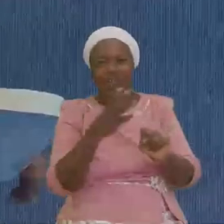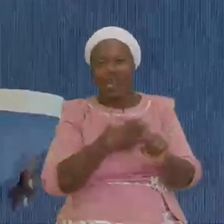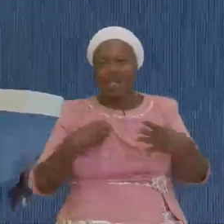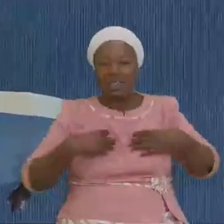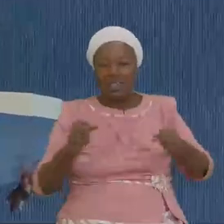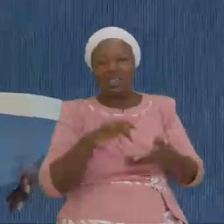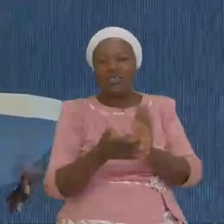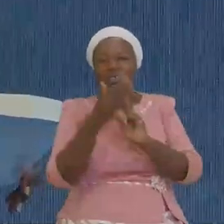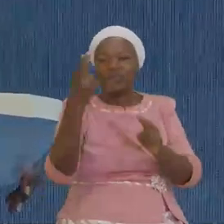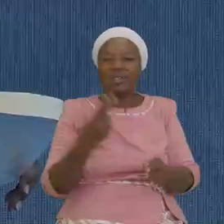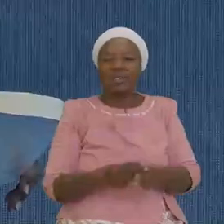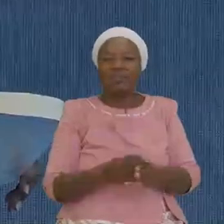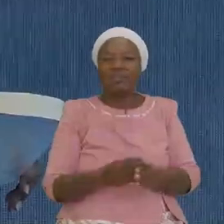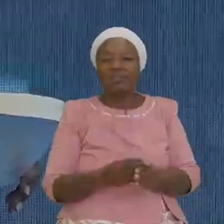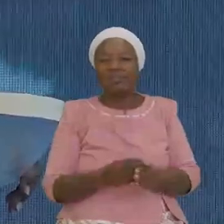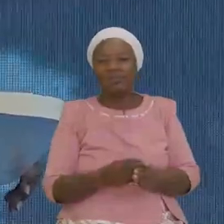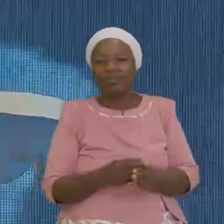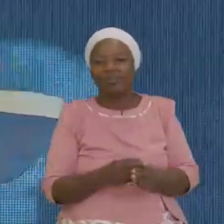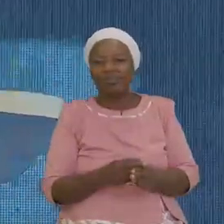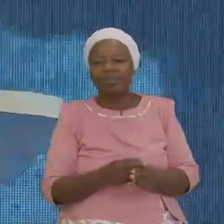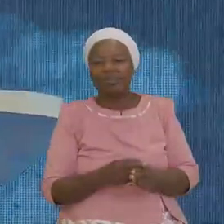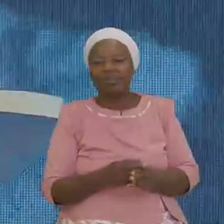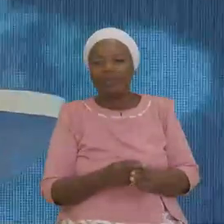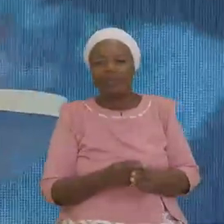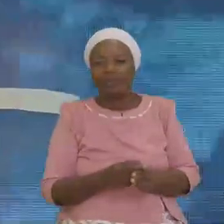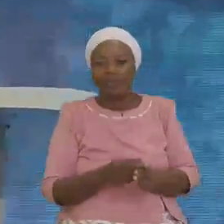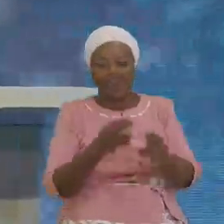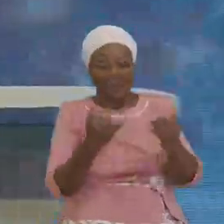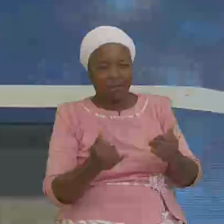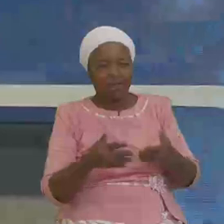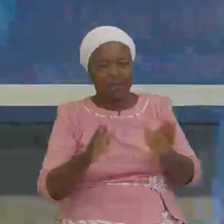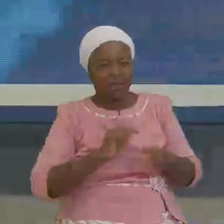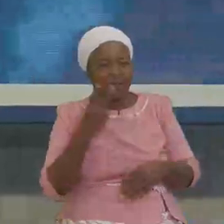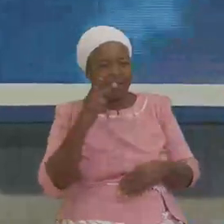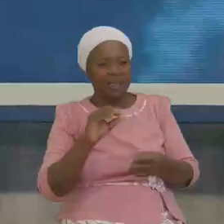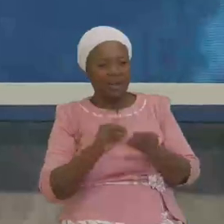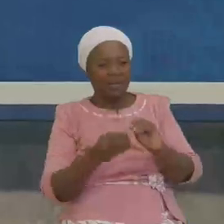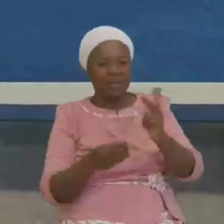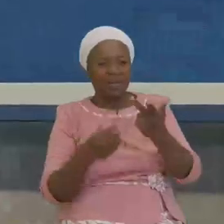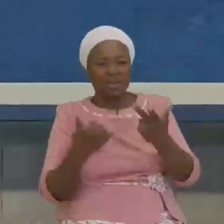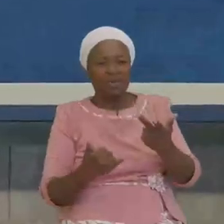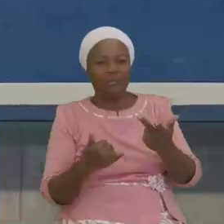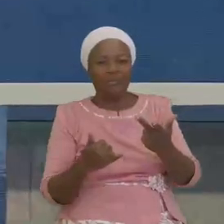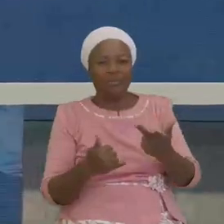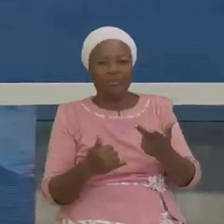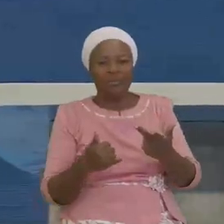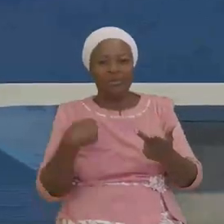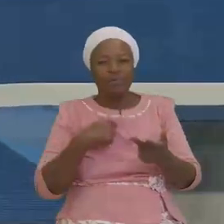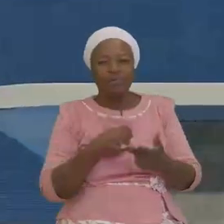Ce soir, c'est la soirée de votre salut et de votre guérison.